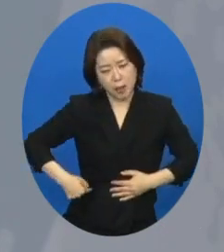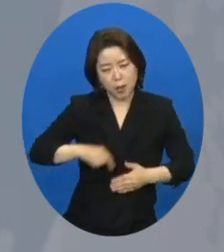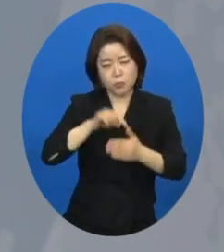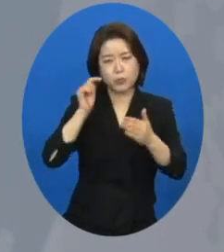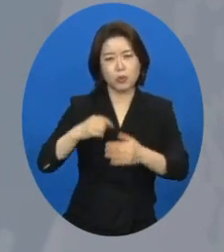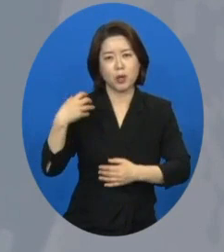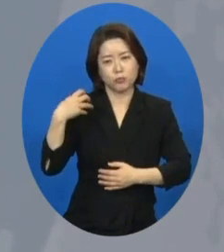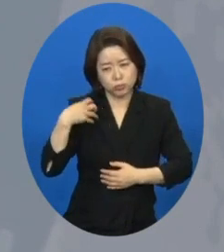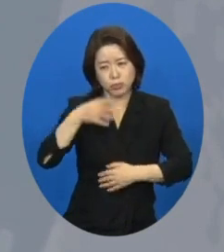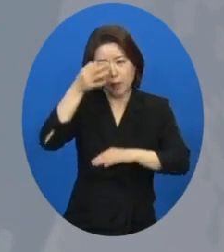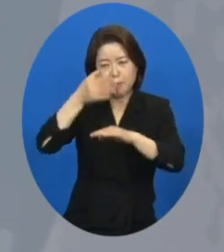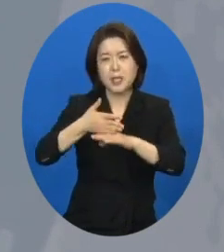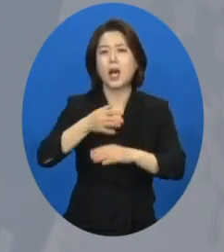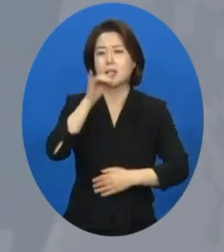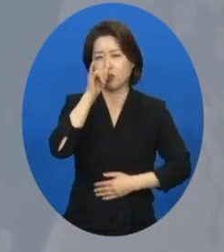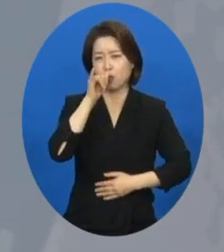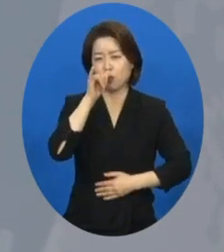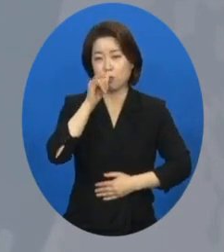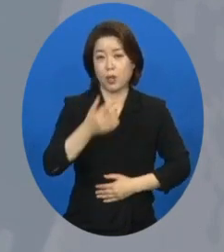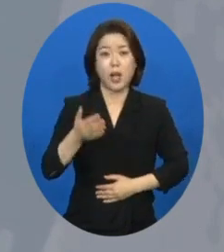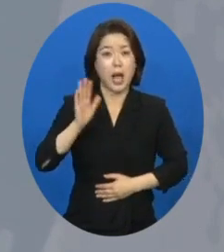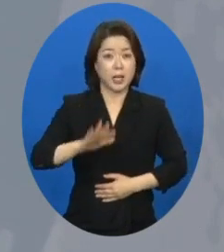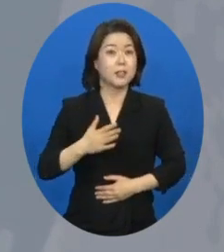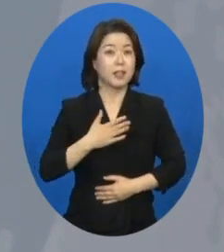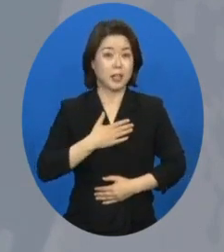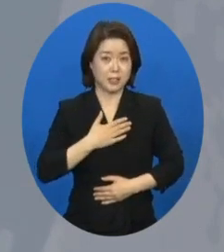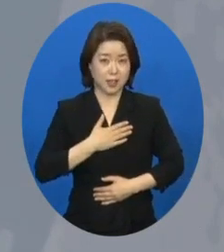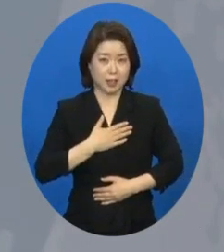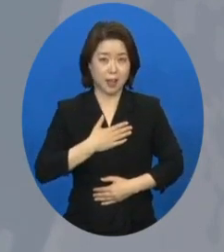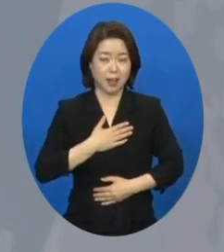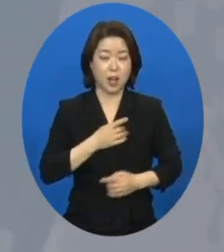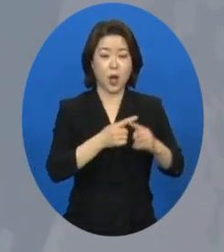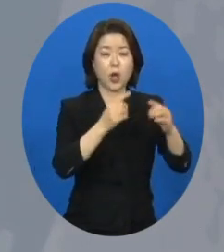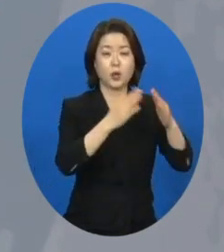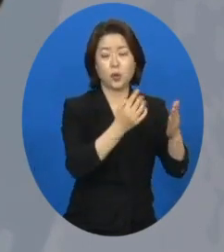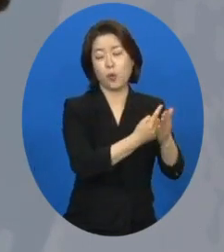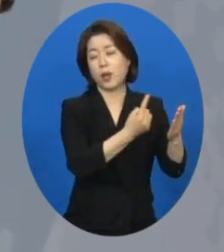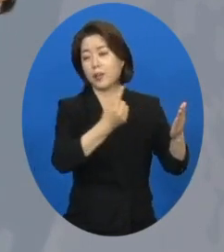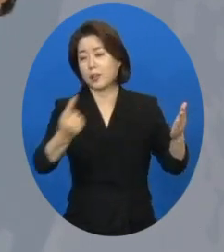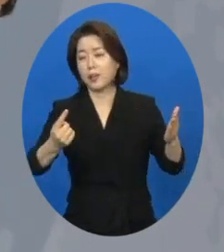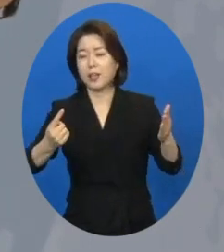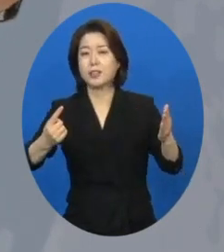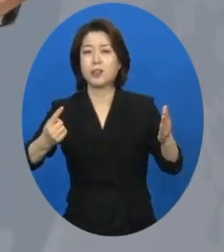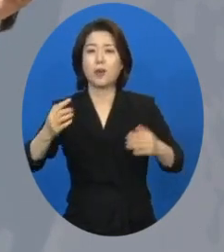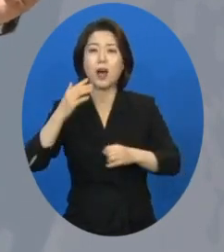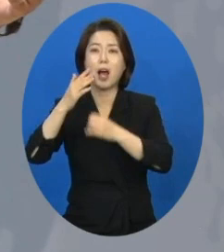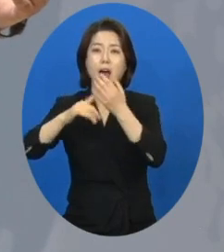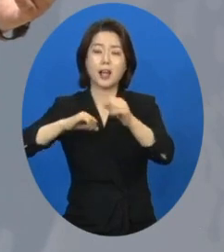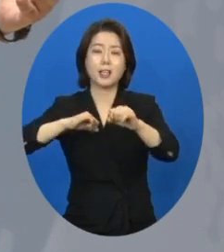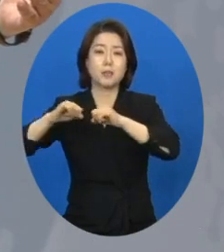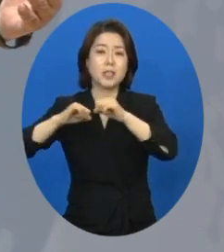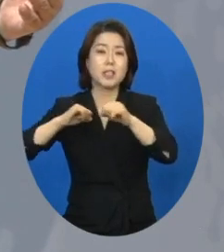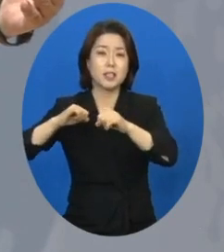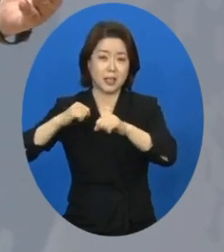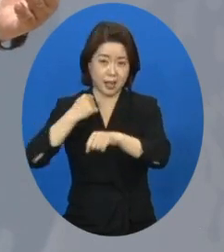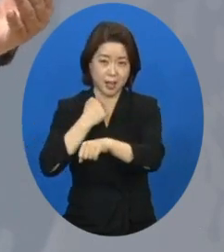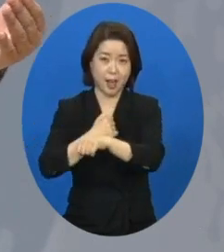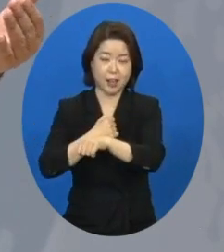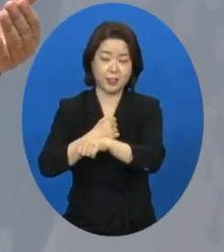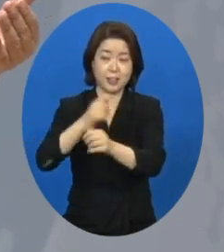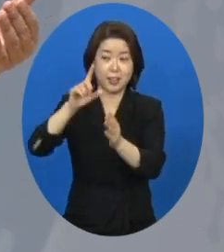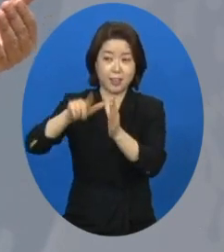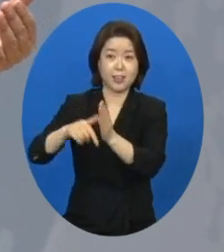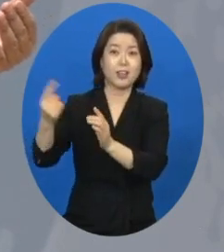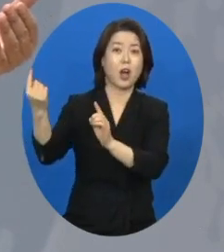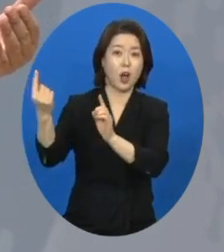부담이었어요. 그런데 이제 저에게 교회를 떠나서 사역하는 그런 시기가